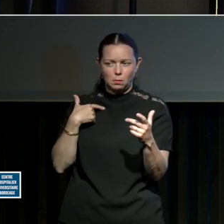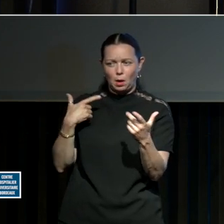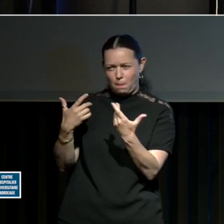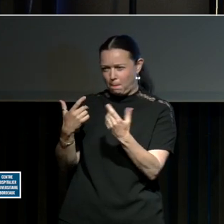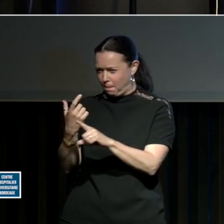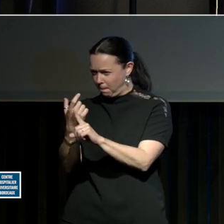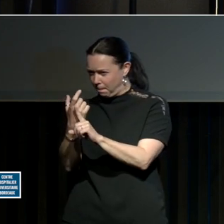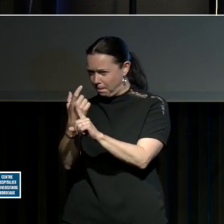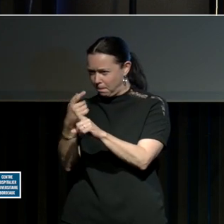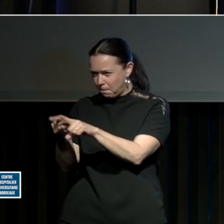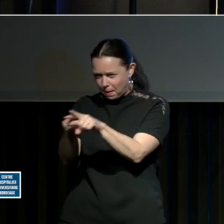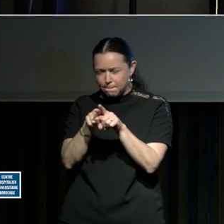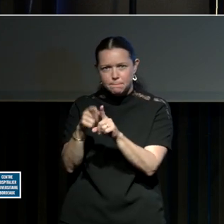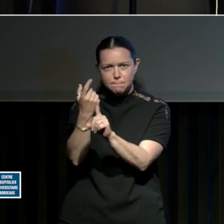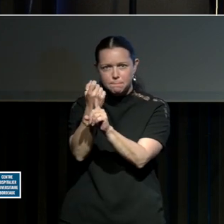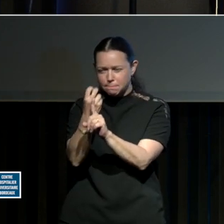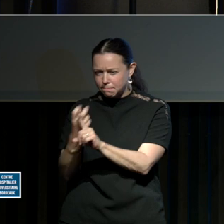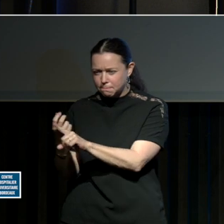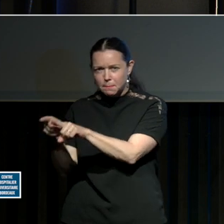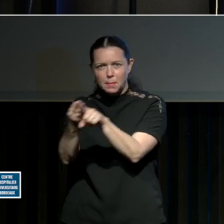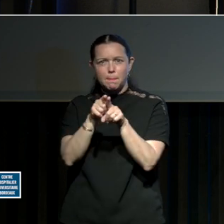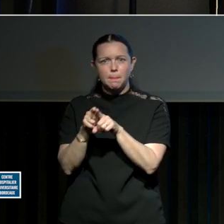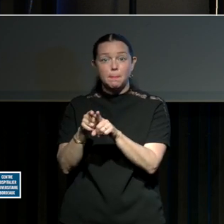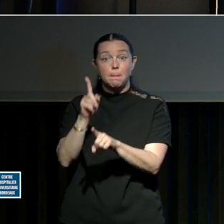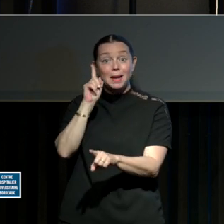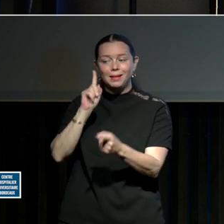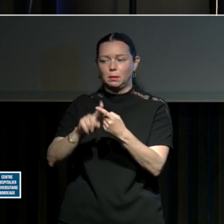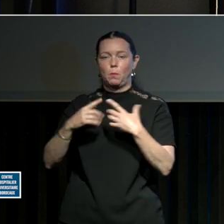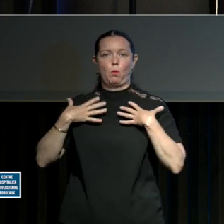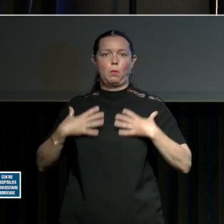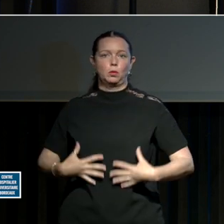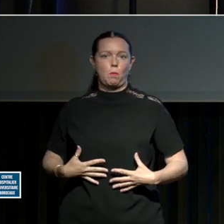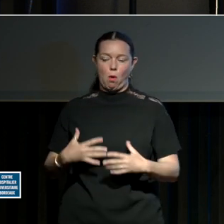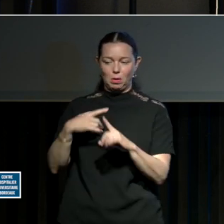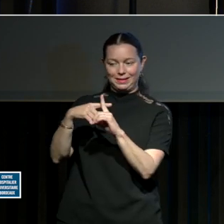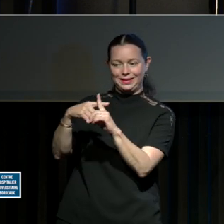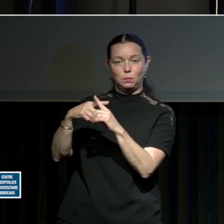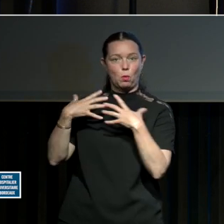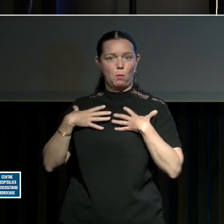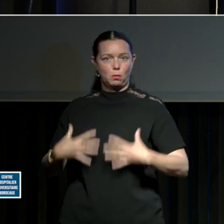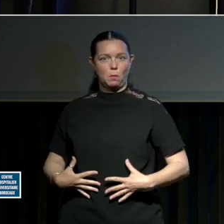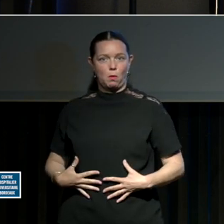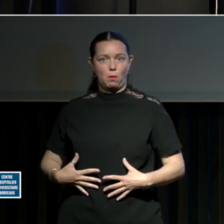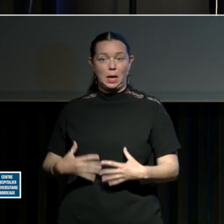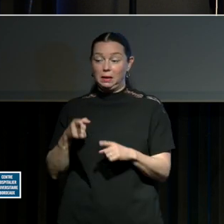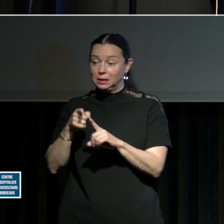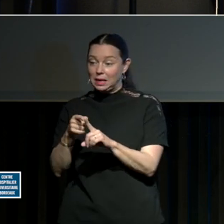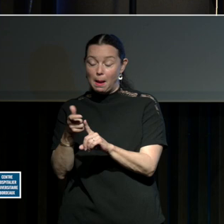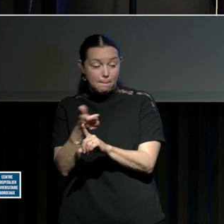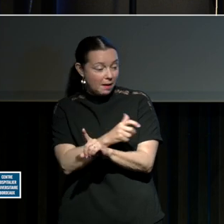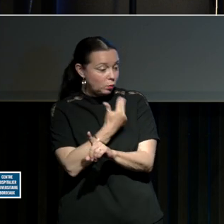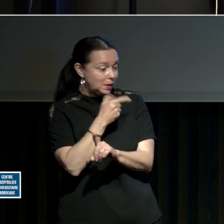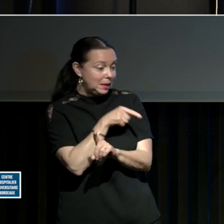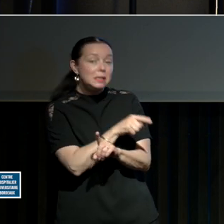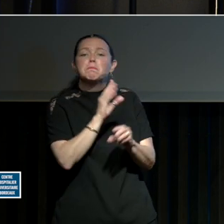cette fois-ci des similitudes centrées sur le comportement et donc sur la modalité d'usage. Et